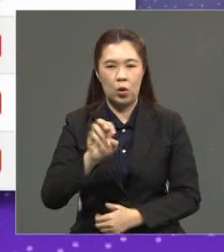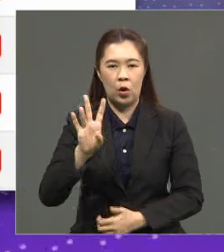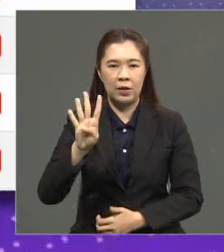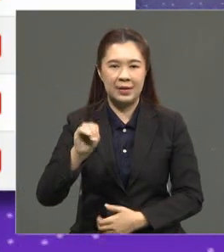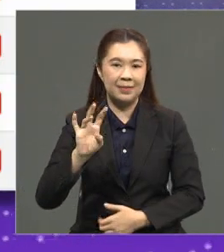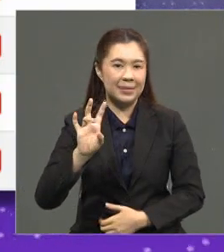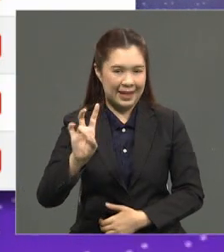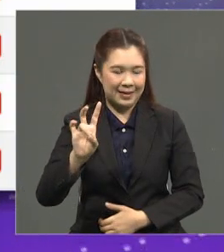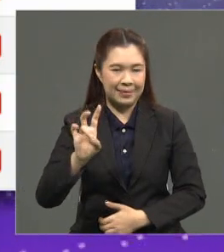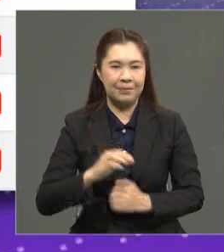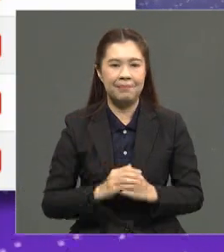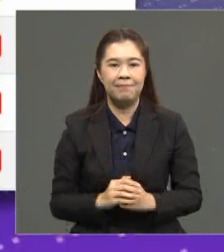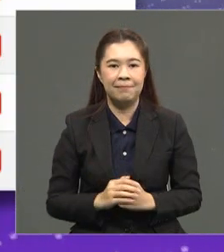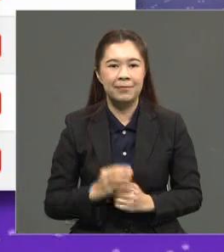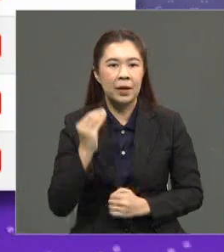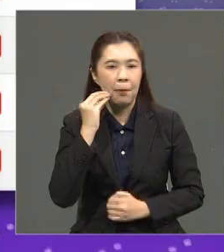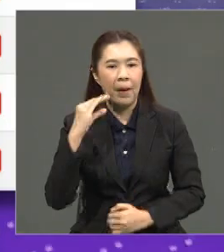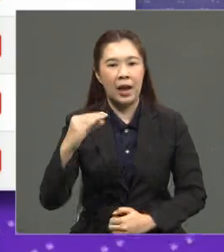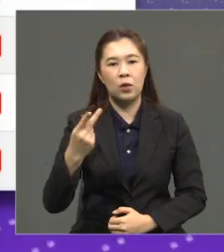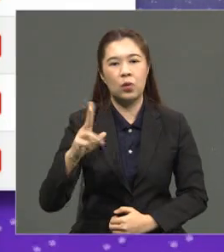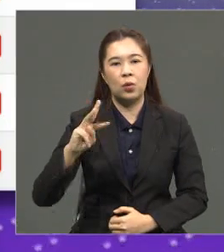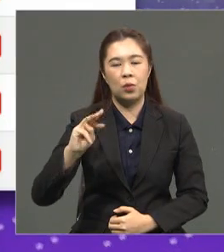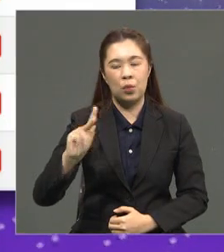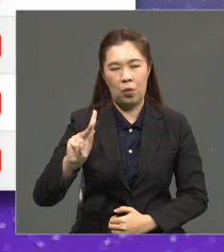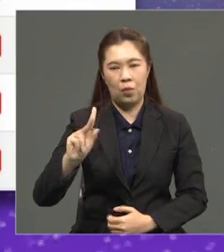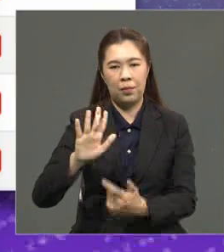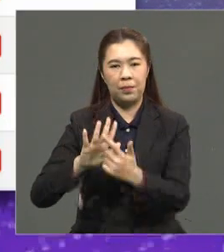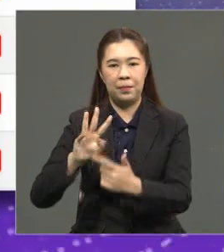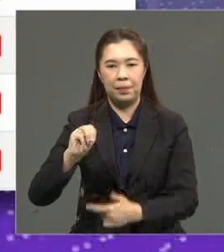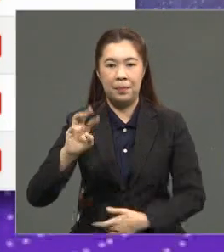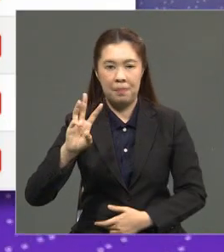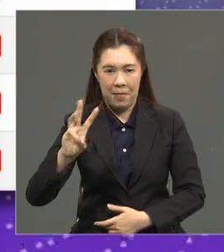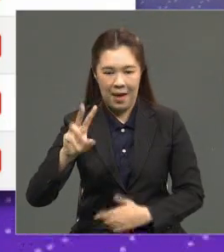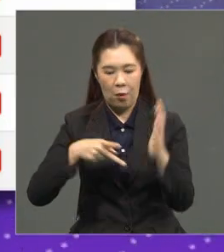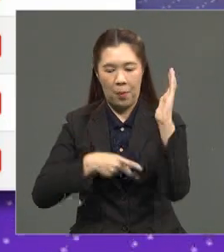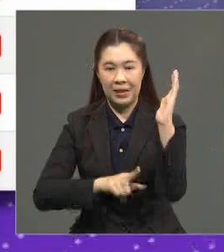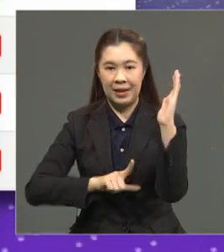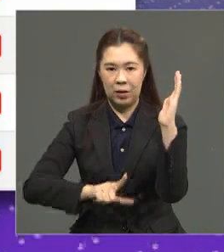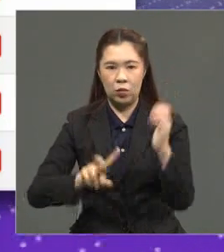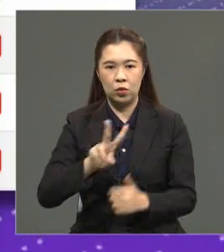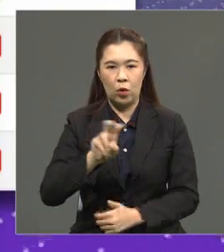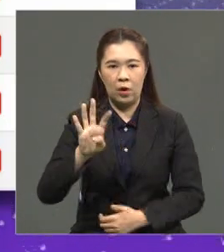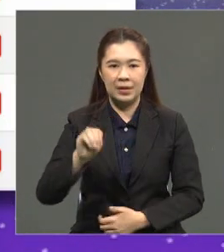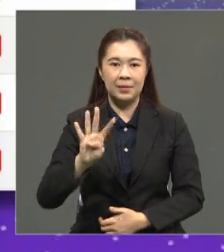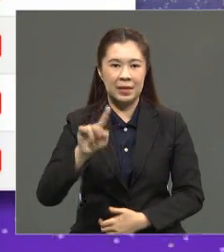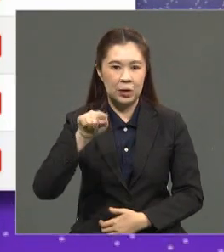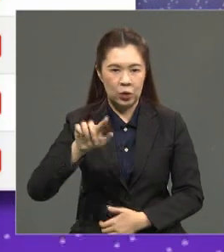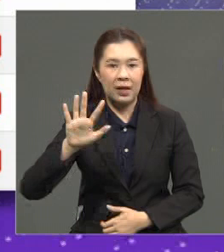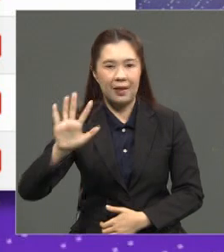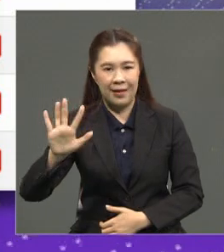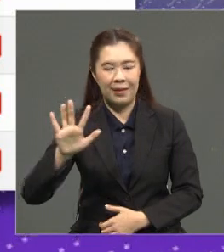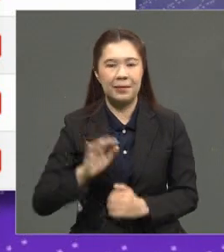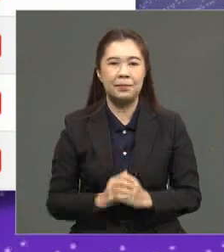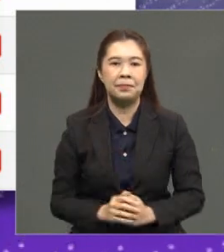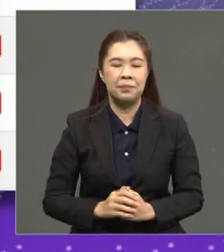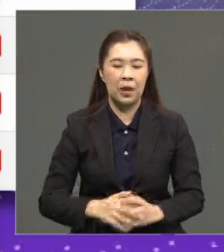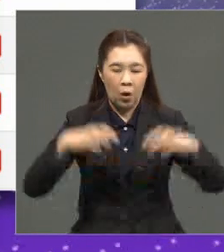มมและสถานีบ้านโคกแมวอำเภอเขาชสนจังหวัดพัทลุง 244จุด 5มลมครับมาดู